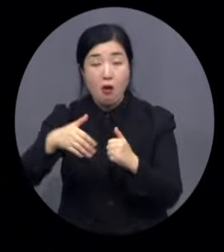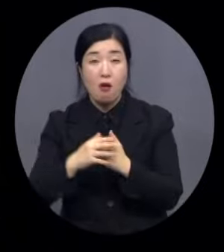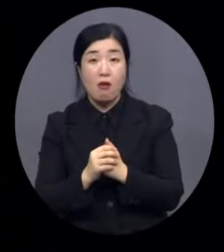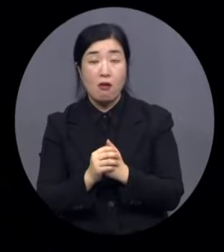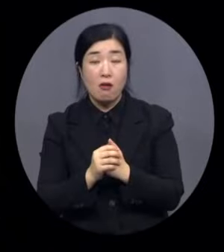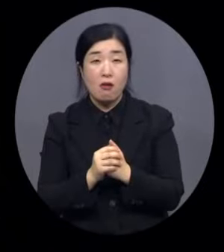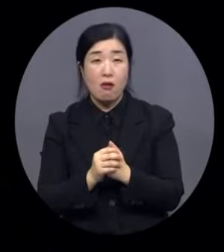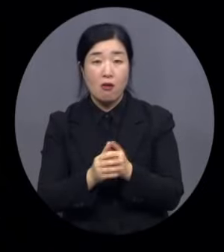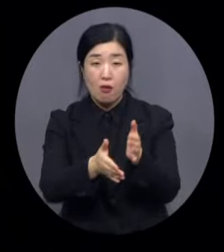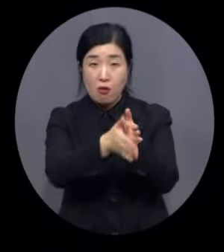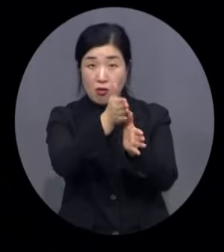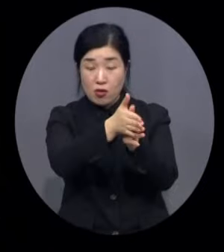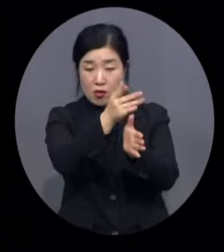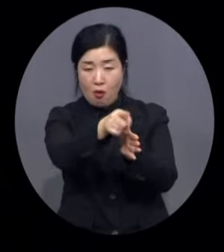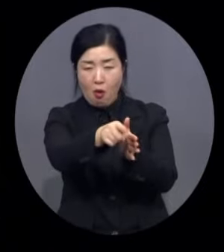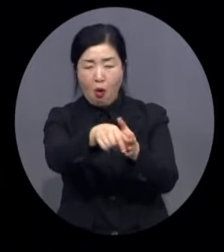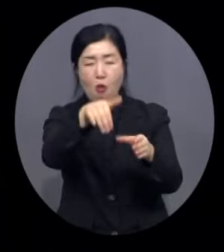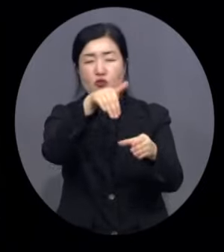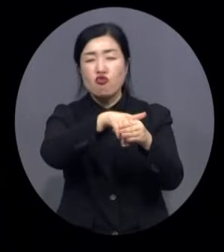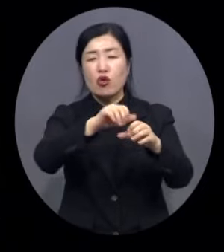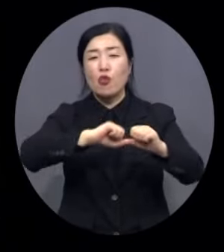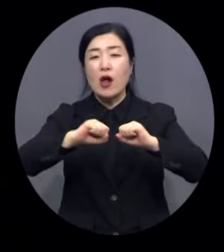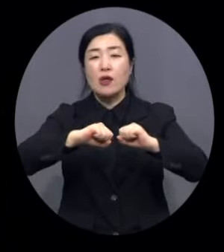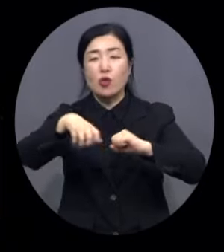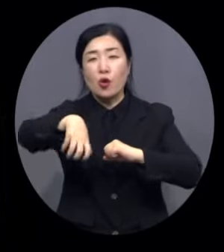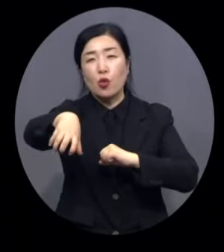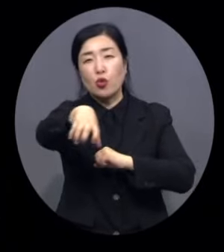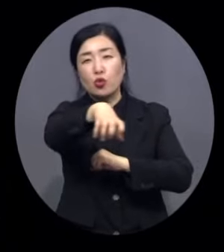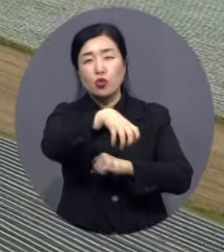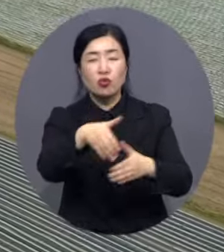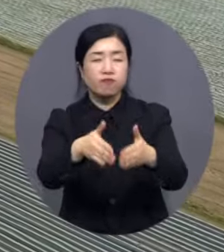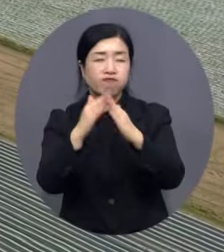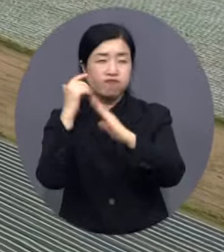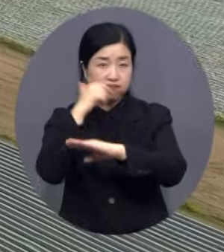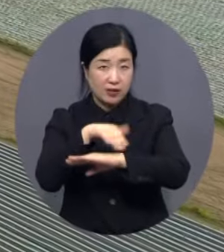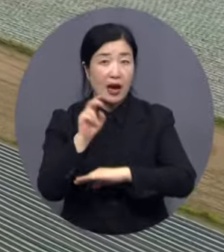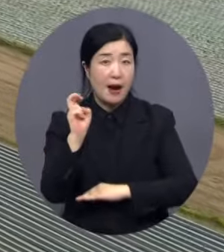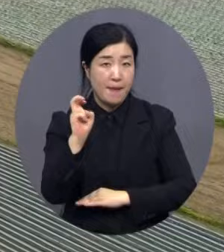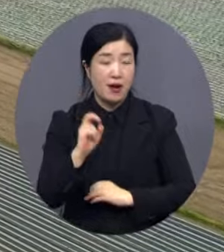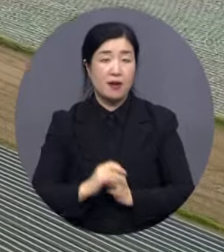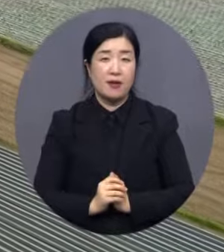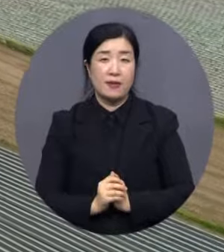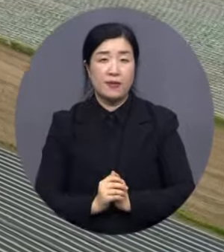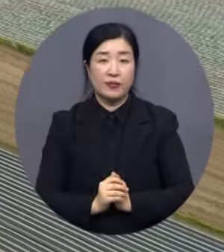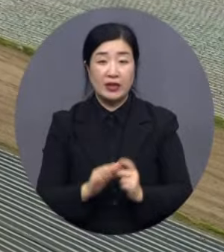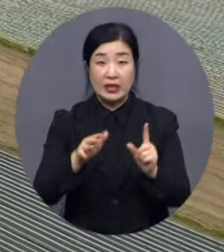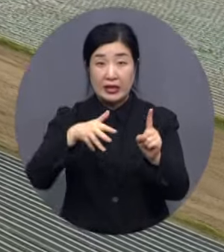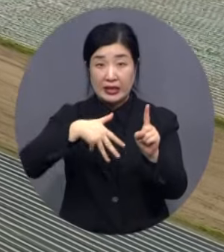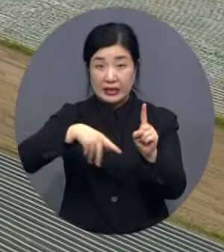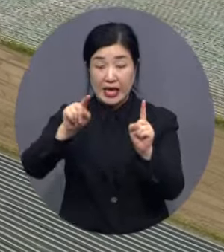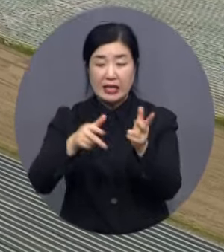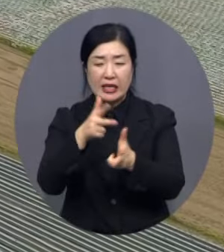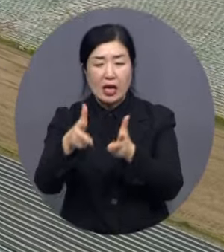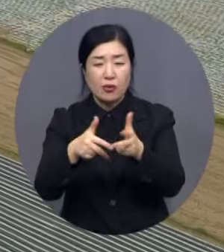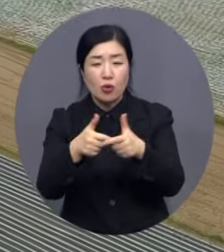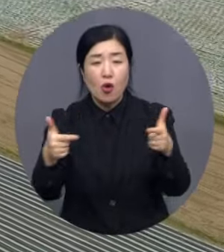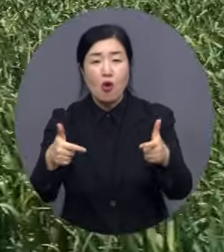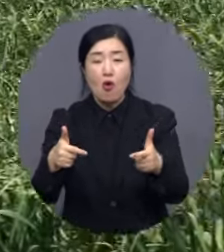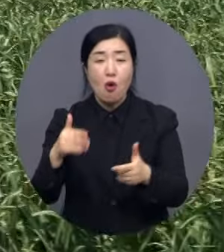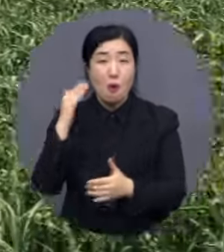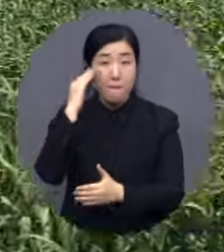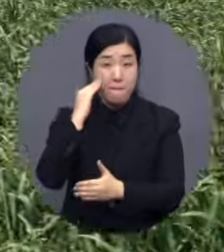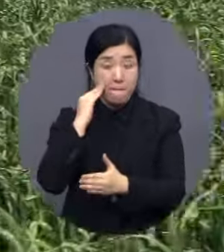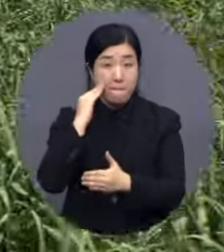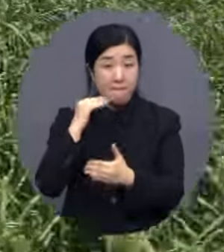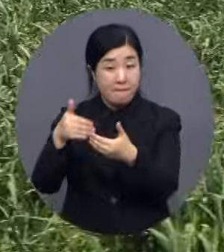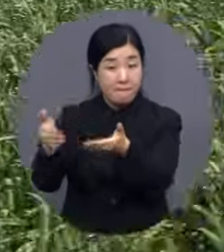되면은 거기에 문화적인 어떤 활동 공간도 생기게 됩니다 1차 산업 활성화 전략에 대해 더불어민주당 위성곤